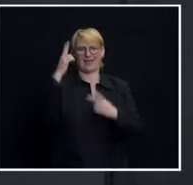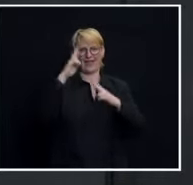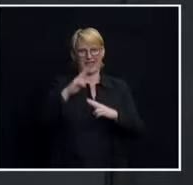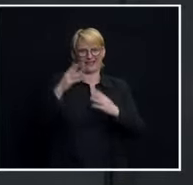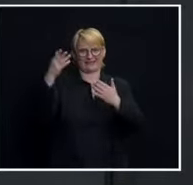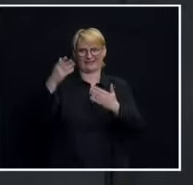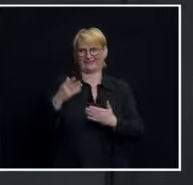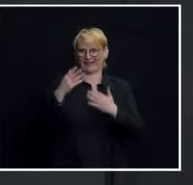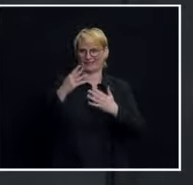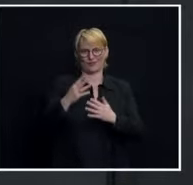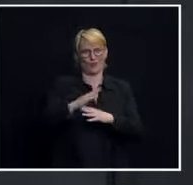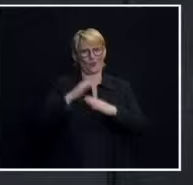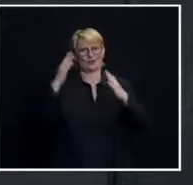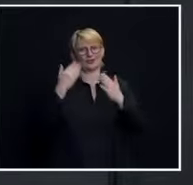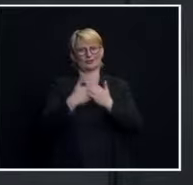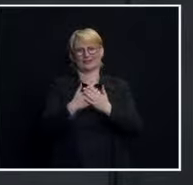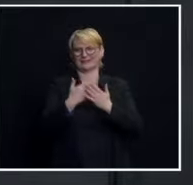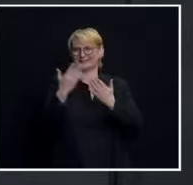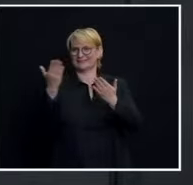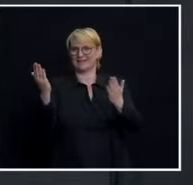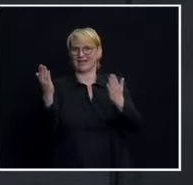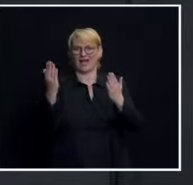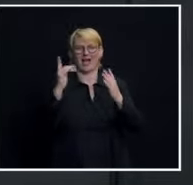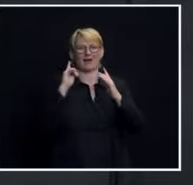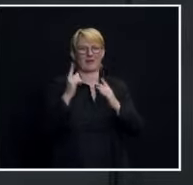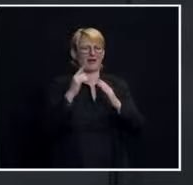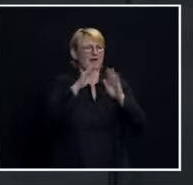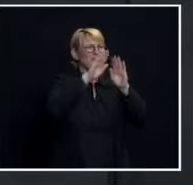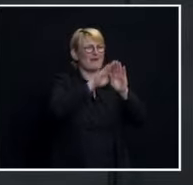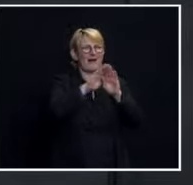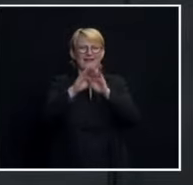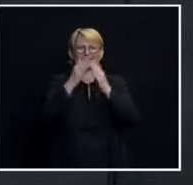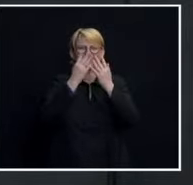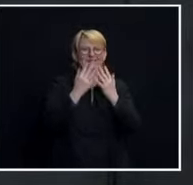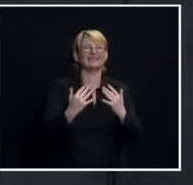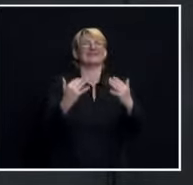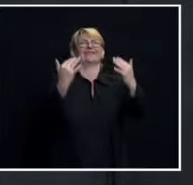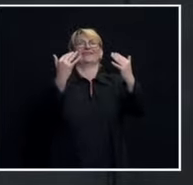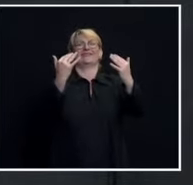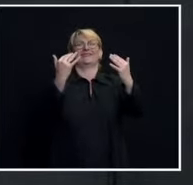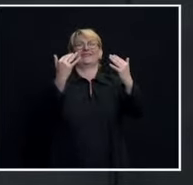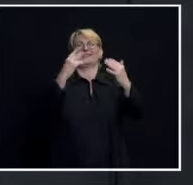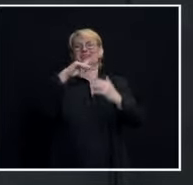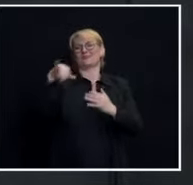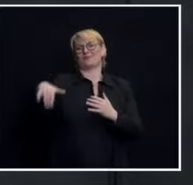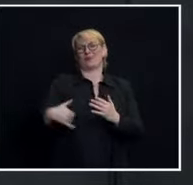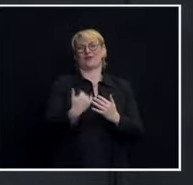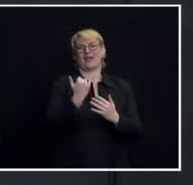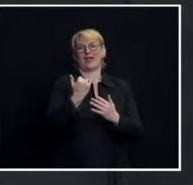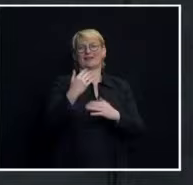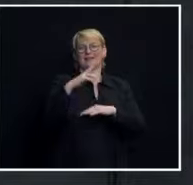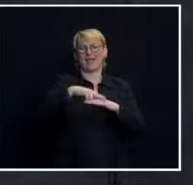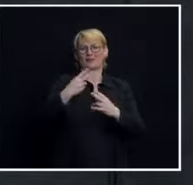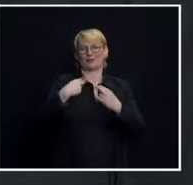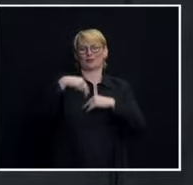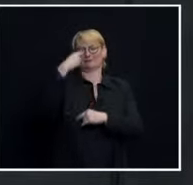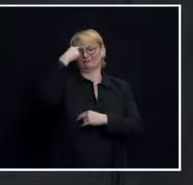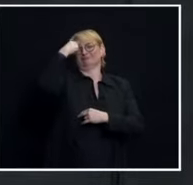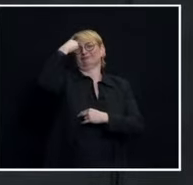Ehrengäste, aber vor allem, liebe Patinnen und Paten, des Projektes Die Rückkehr der Namen.